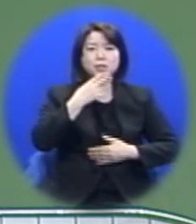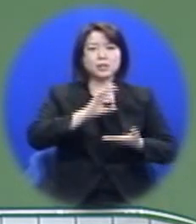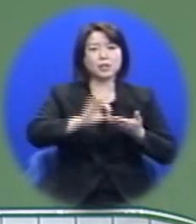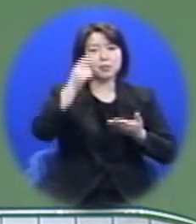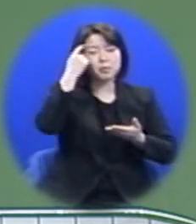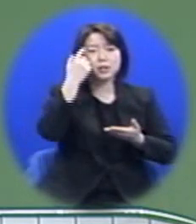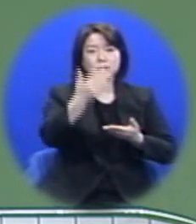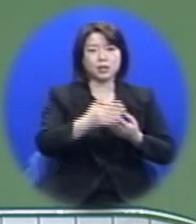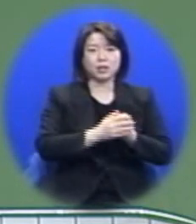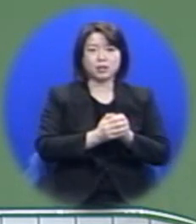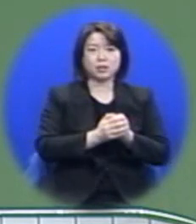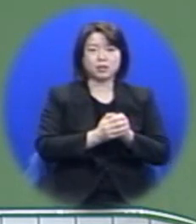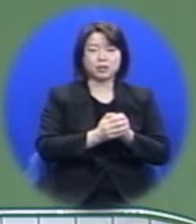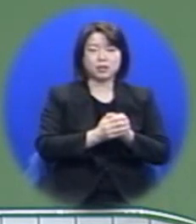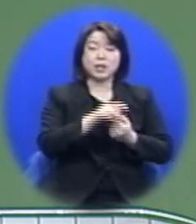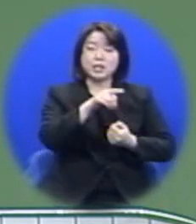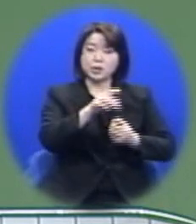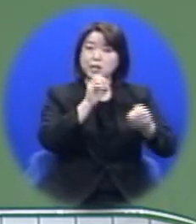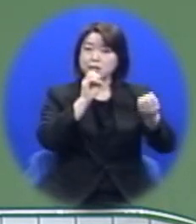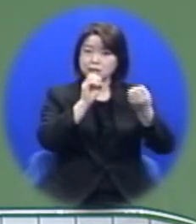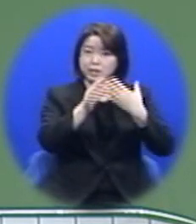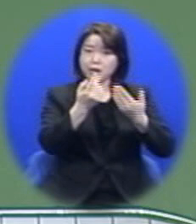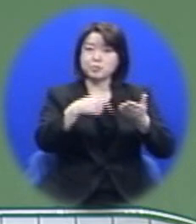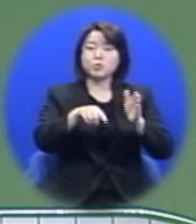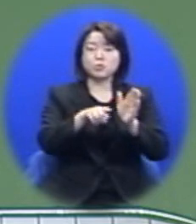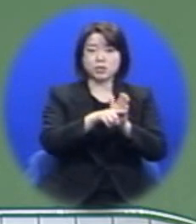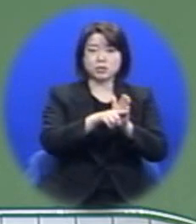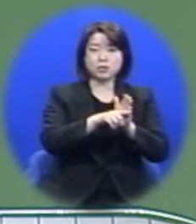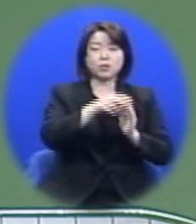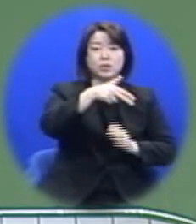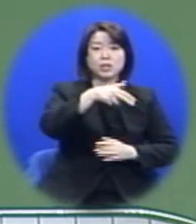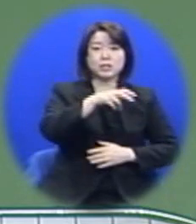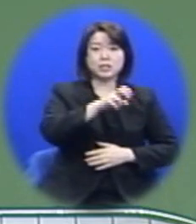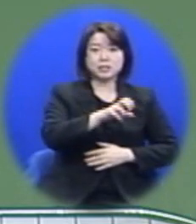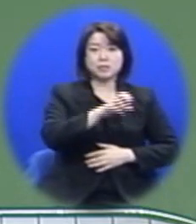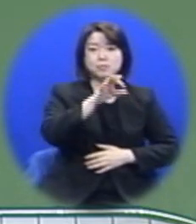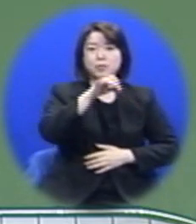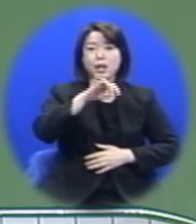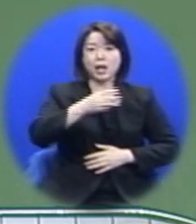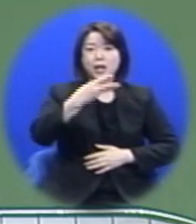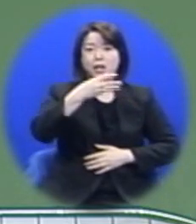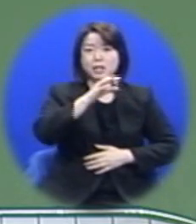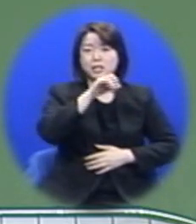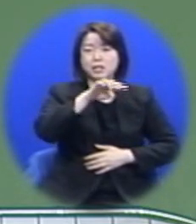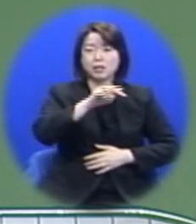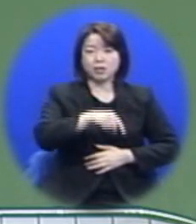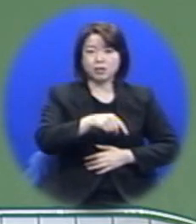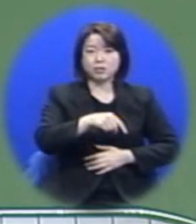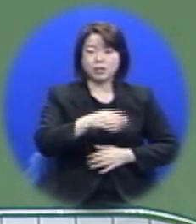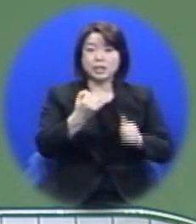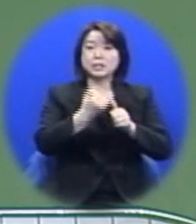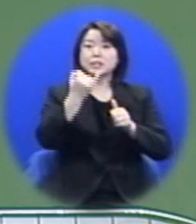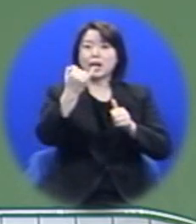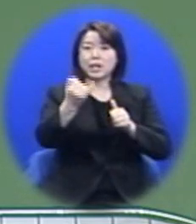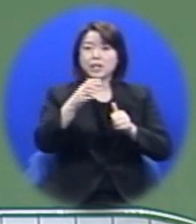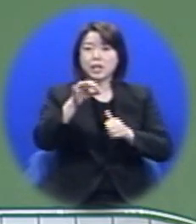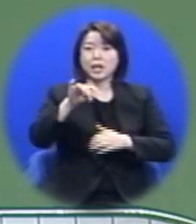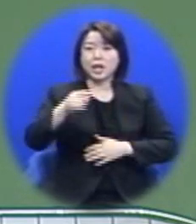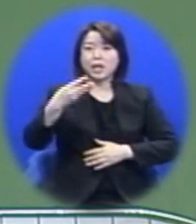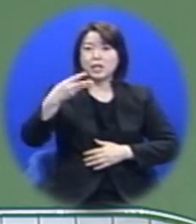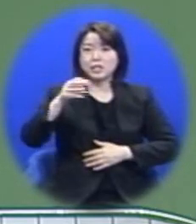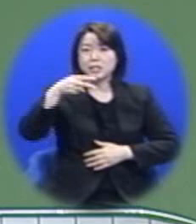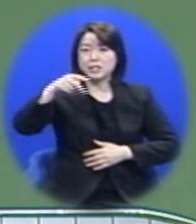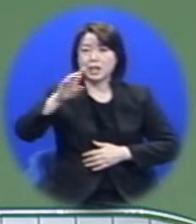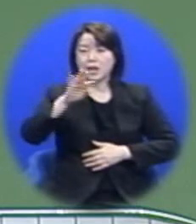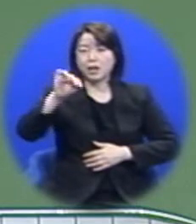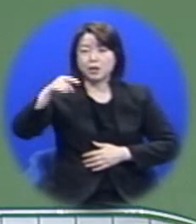여기에 대해서 답을 해야 되겠기 때문에 짐 엘리엇의 아내 엘리자벳 엘리엇이 전능자의 그늘이라는 책을